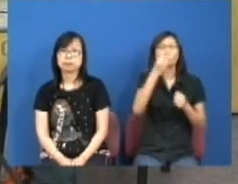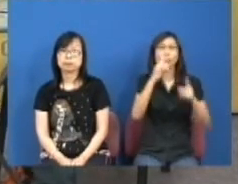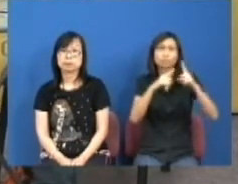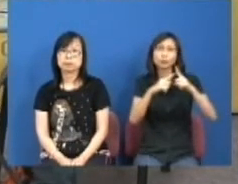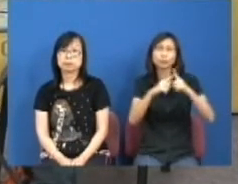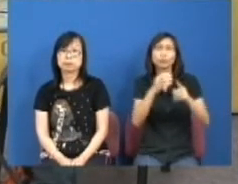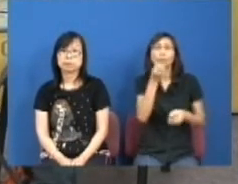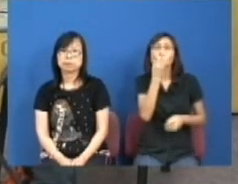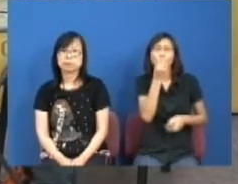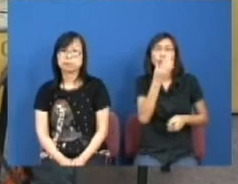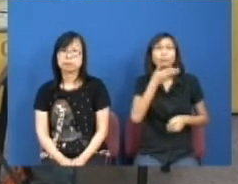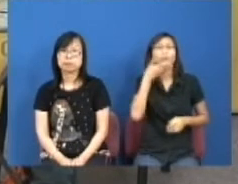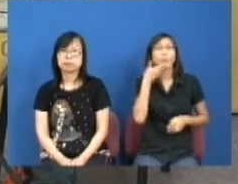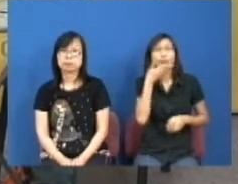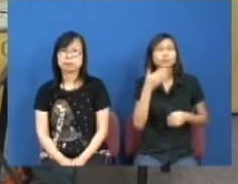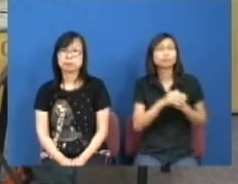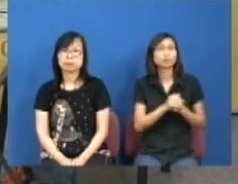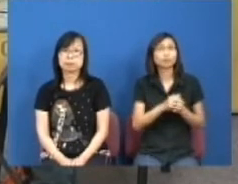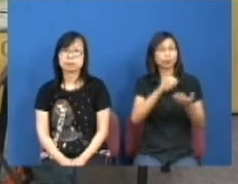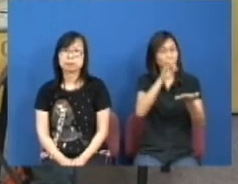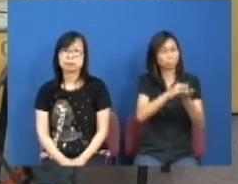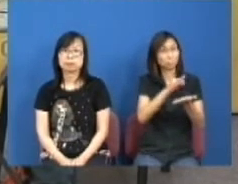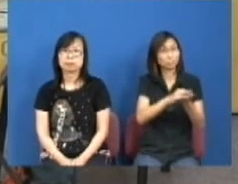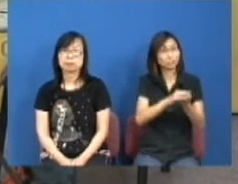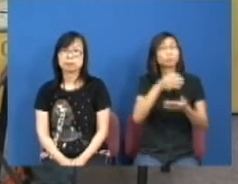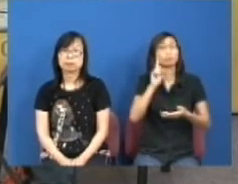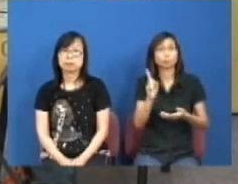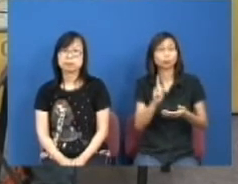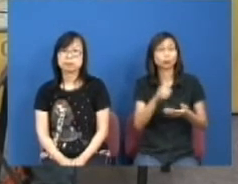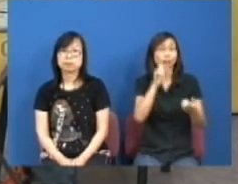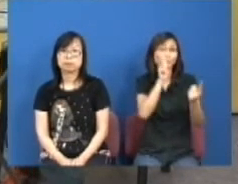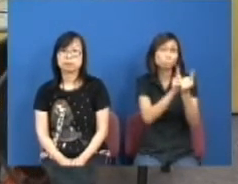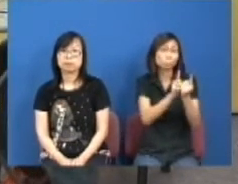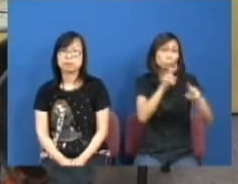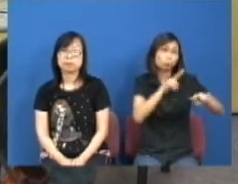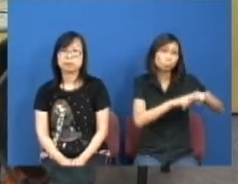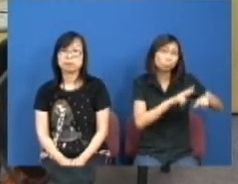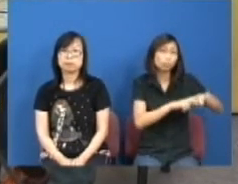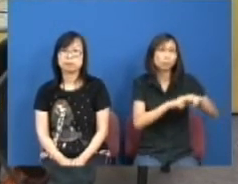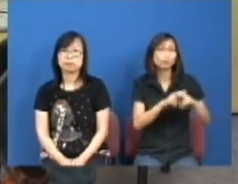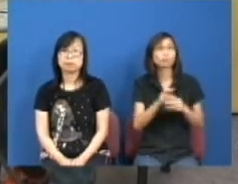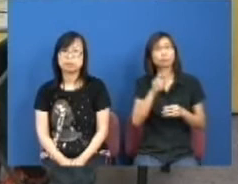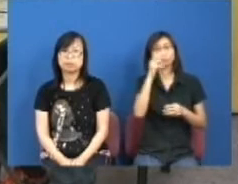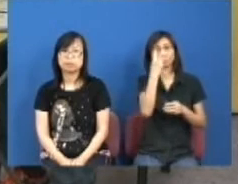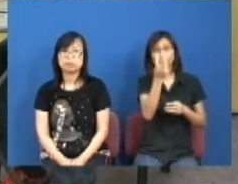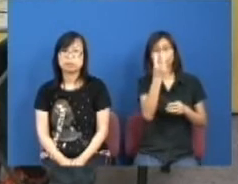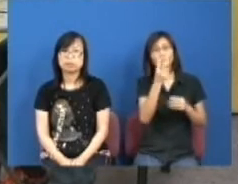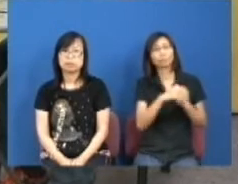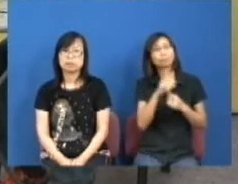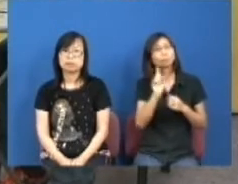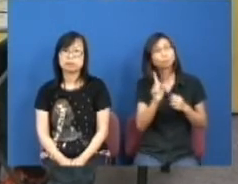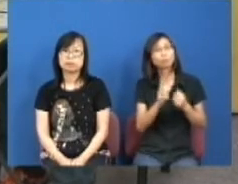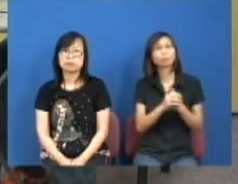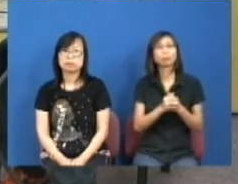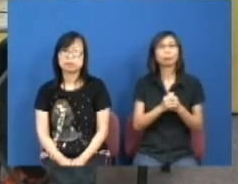港的新一代對自己的定位，對國家的看法會不會我們根本沒有一個即視野在